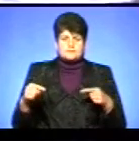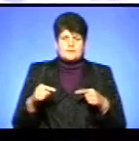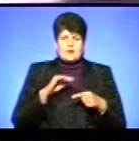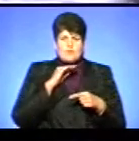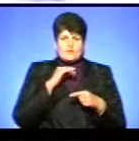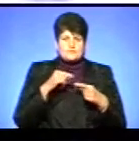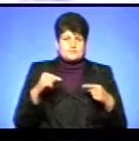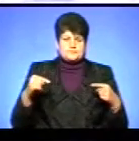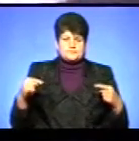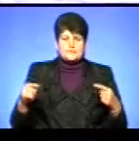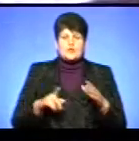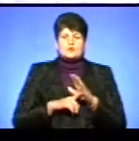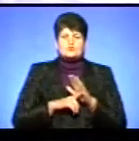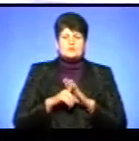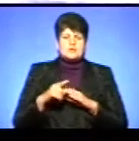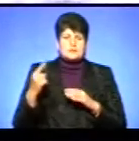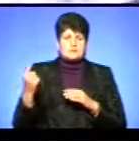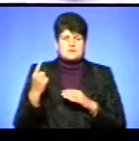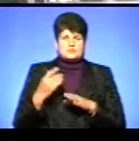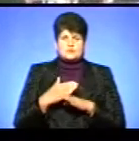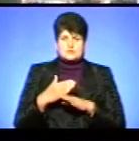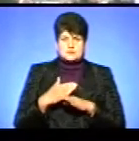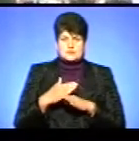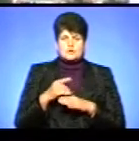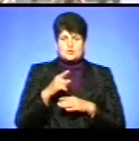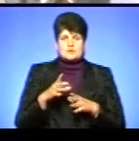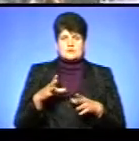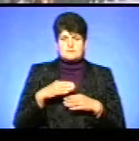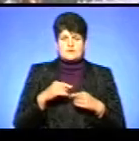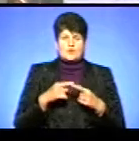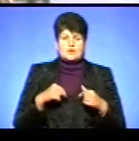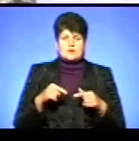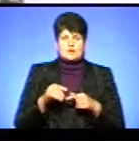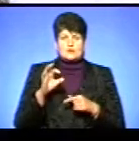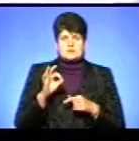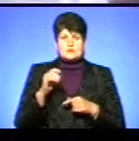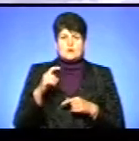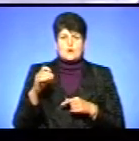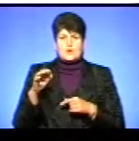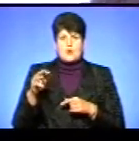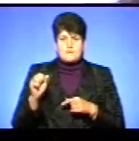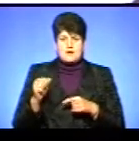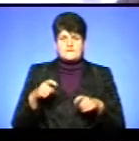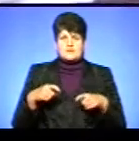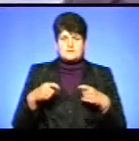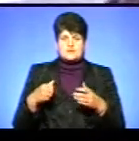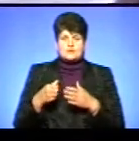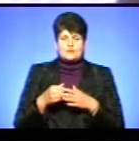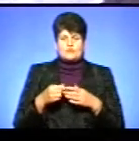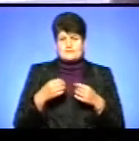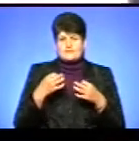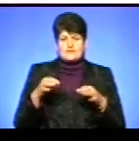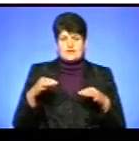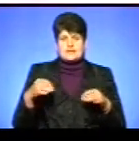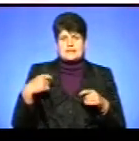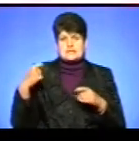професорах. Розпочинає першу хвилю проекту «Життя без меж» його співорганізатор Олександр Хома. Він біжить довільну дистанцію і